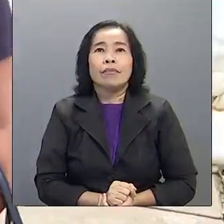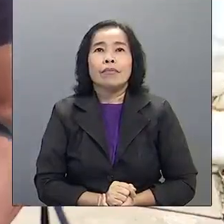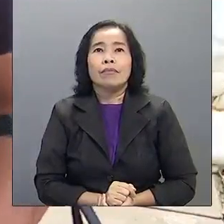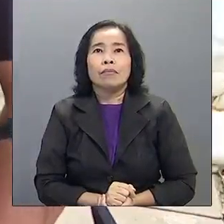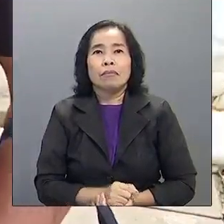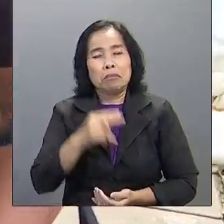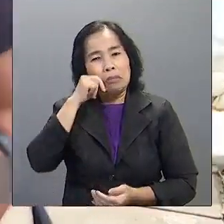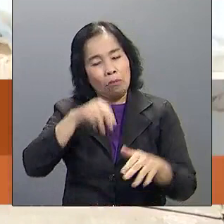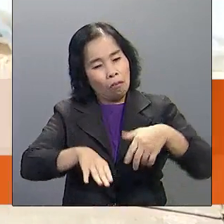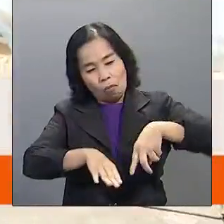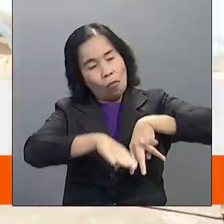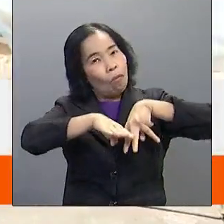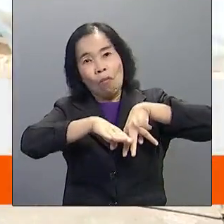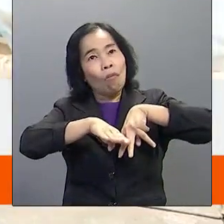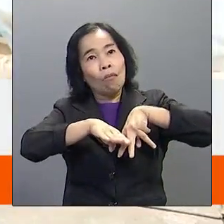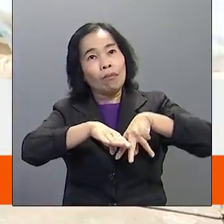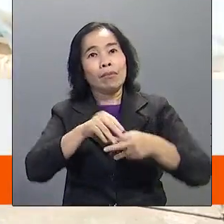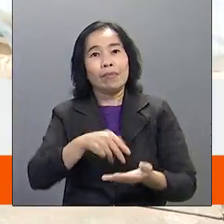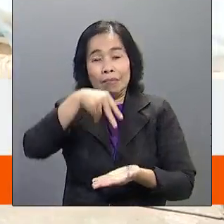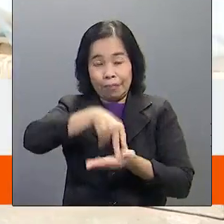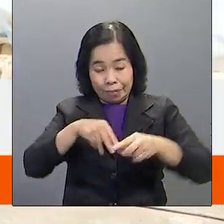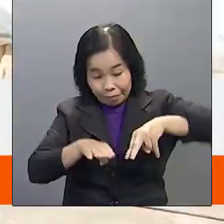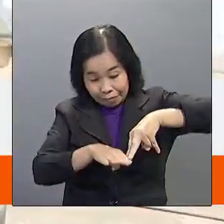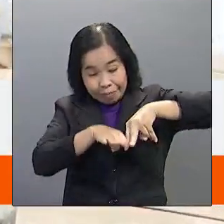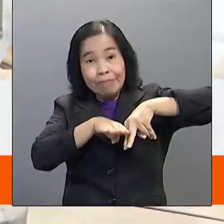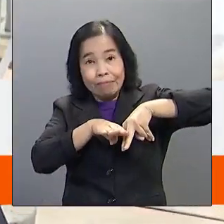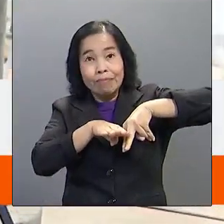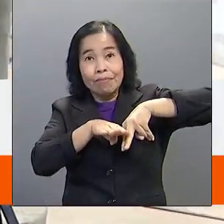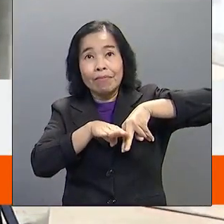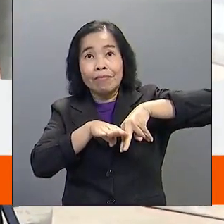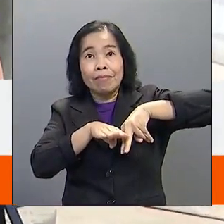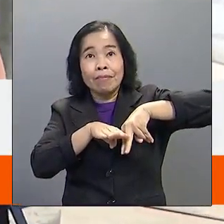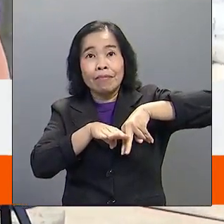ยอะมากเนี่ยถ้าเกิดยืนตรงเนี้ยเลยหัวเข่านะเนี่ยประมาณเนี้ย